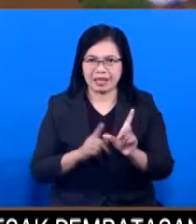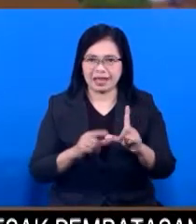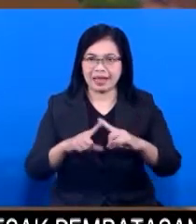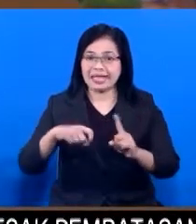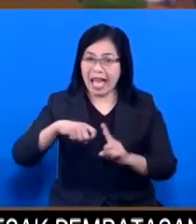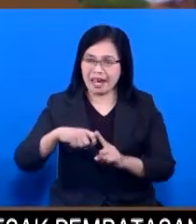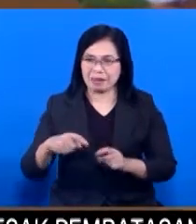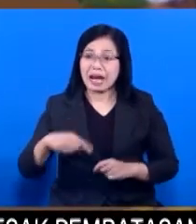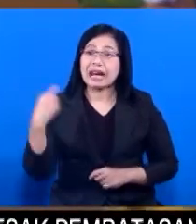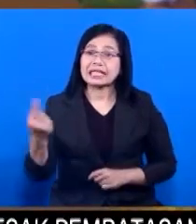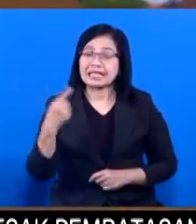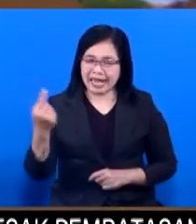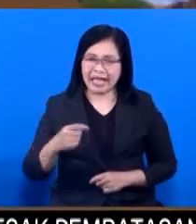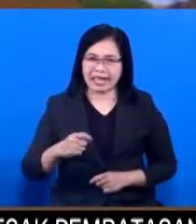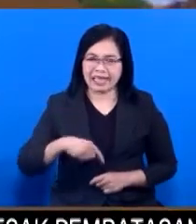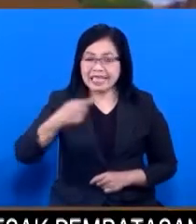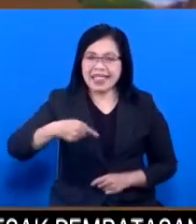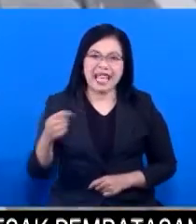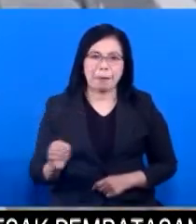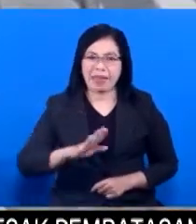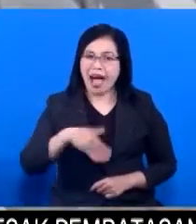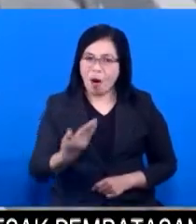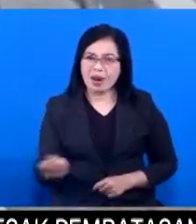Sering sih. Setiap tahun kayaknya, iya.